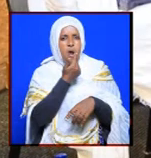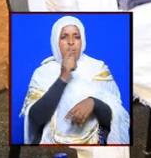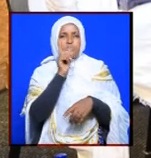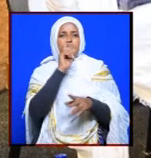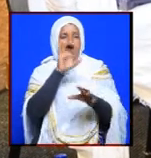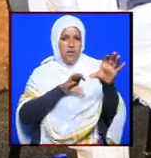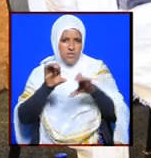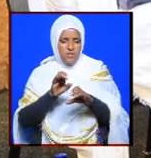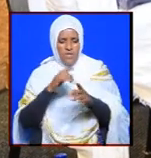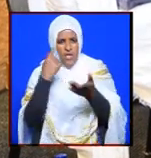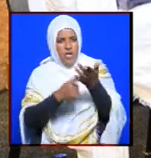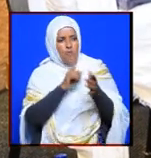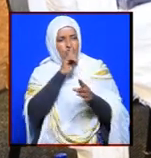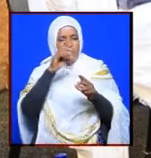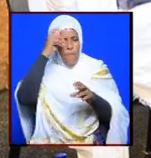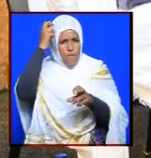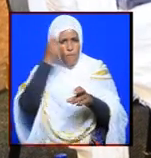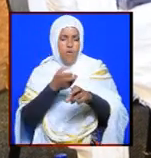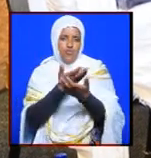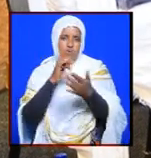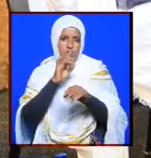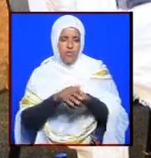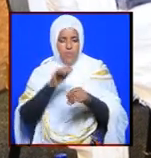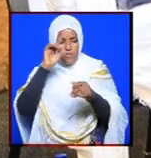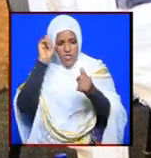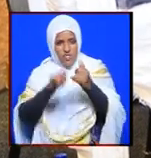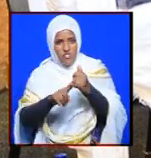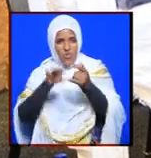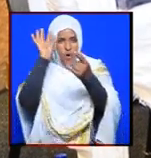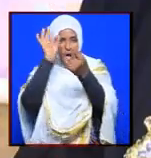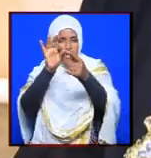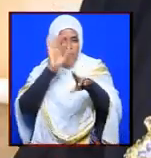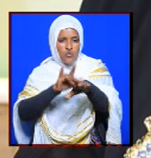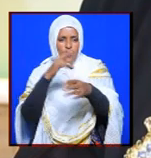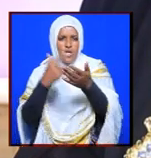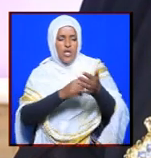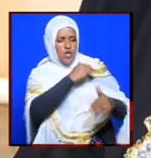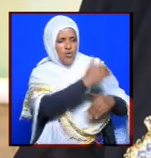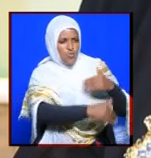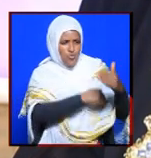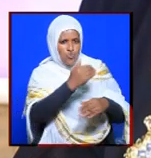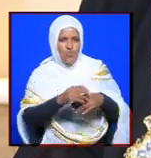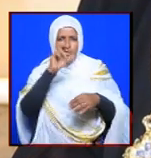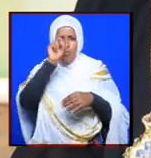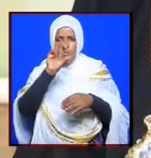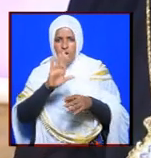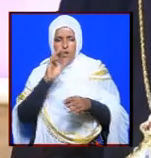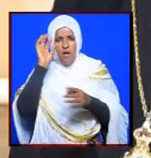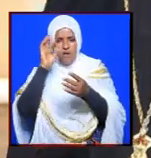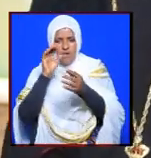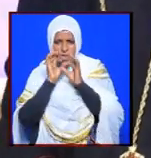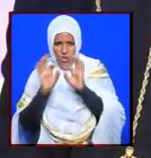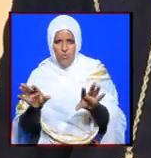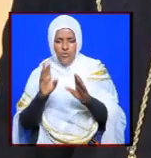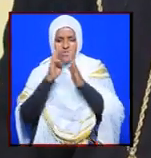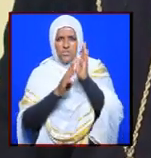ያድርግ? ይሄ በእውነት በጣም ከባድ ጉዳይ ነው። በተለይም የመጨረሻው ግባቸው ላይ ትውልዱን ወግ አልባ